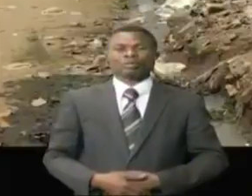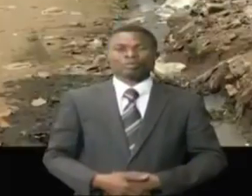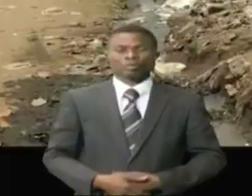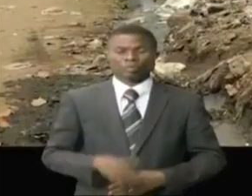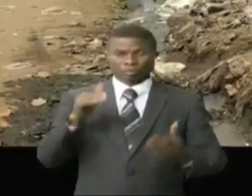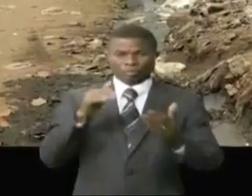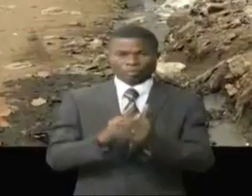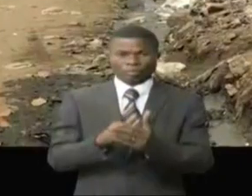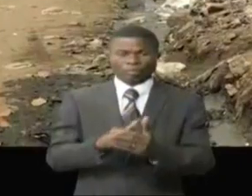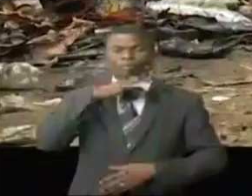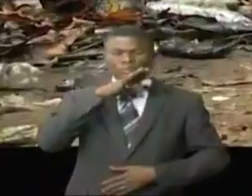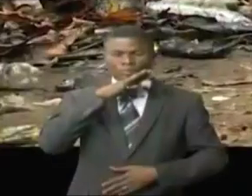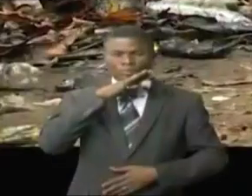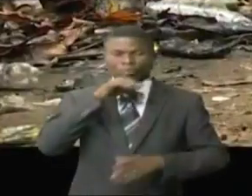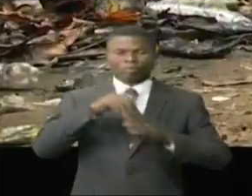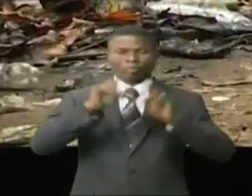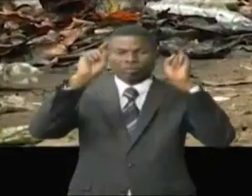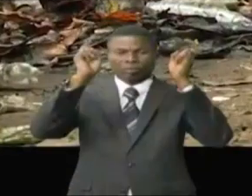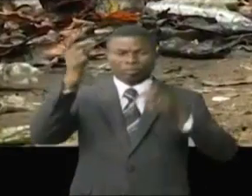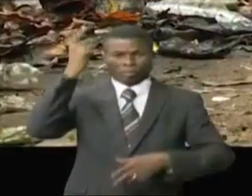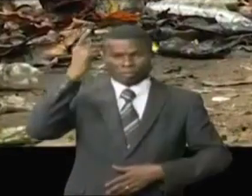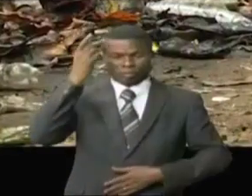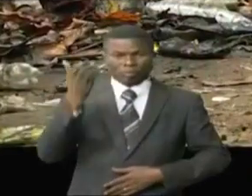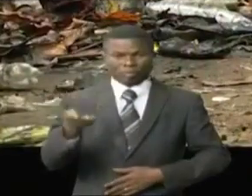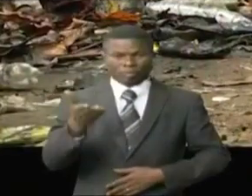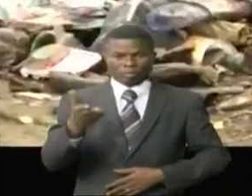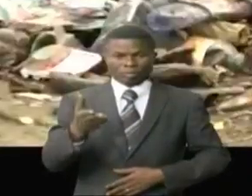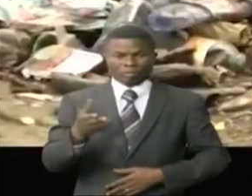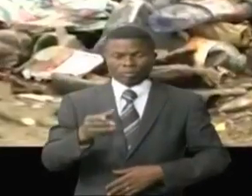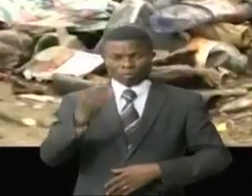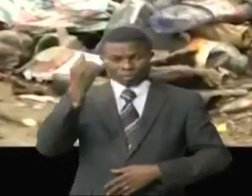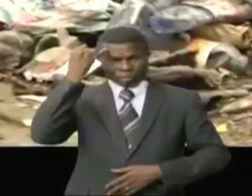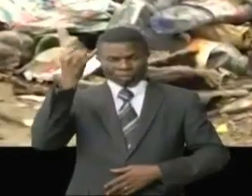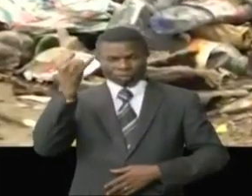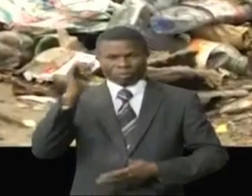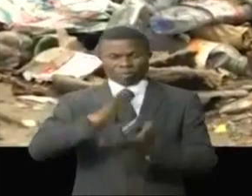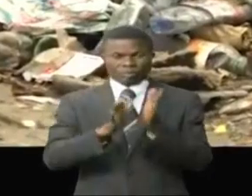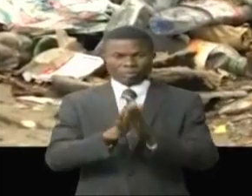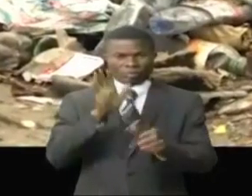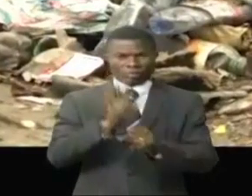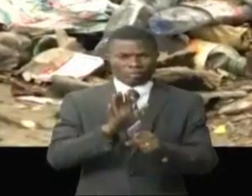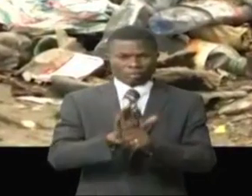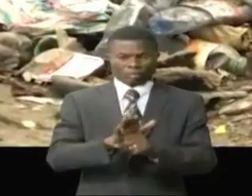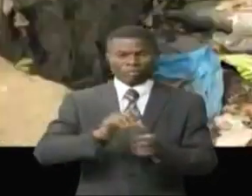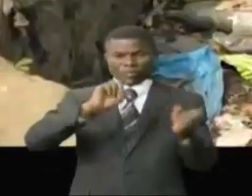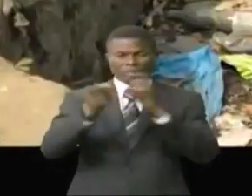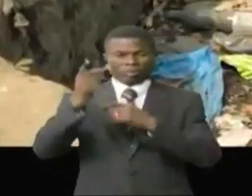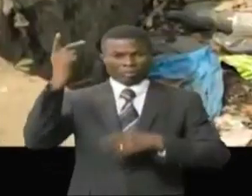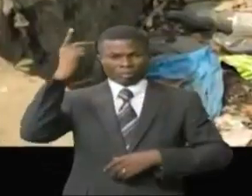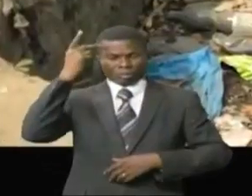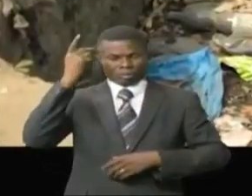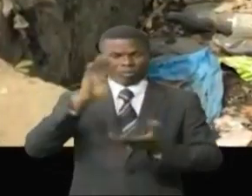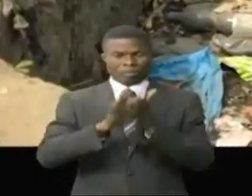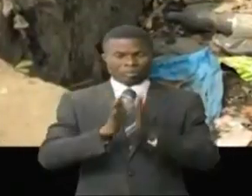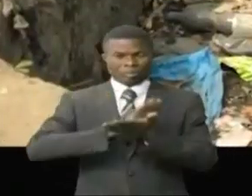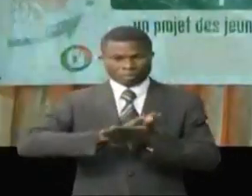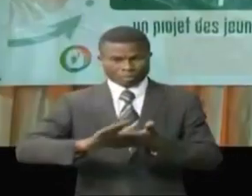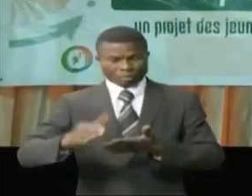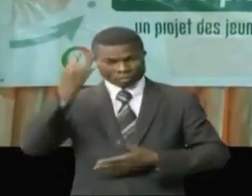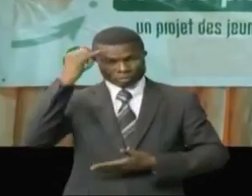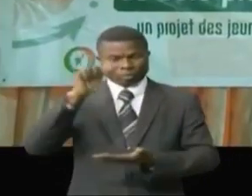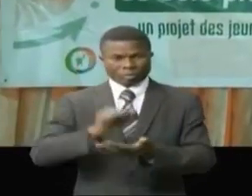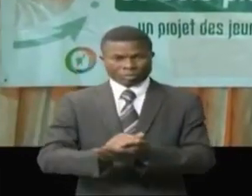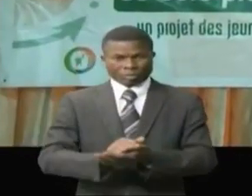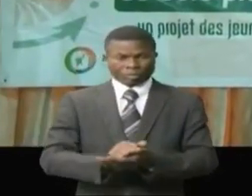Face à l'insalubrité dans la ville de Kinshasa, les stratégies se multiplient afin de rendre la capitale salubre. C'est dans ce cadre